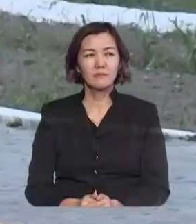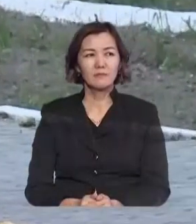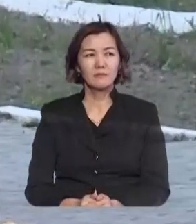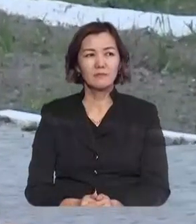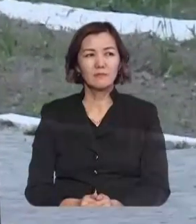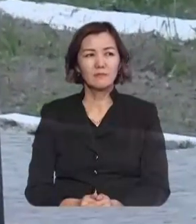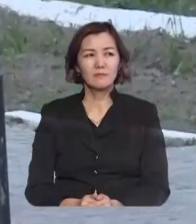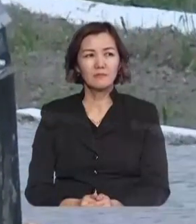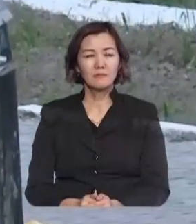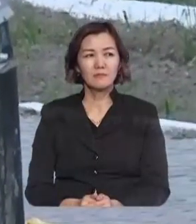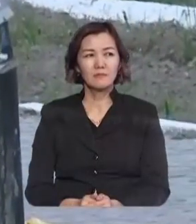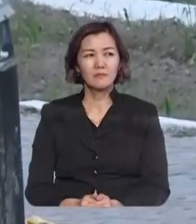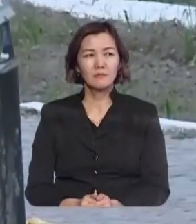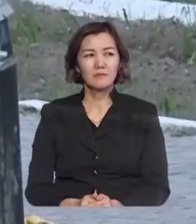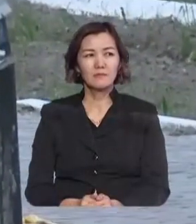Ау.